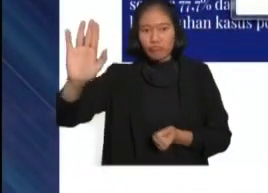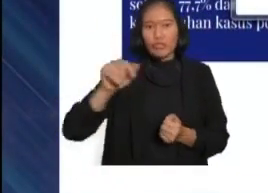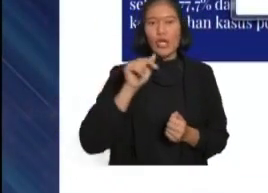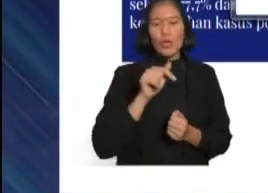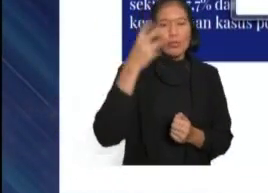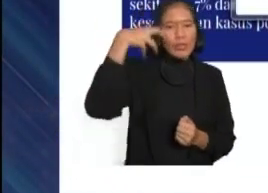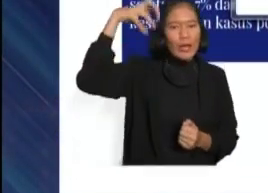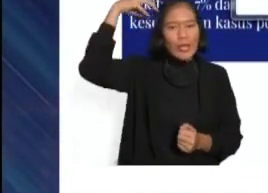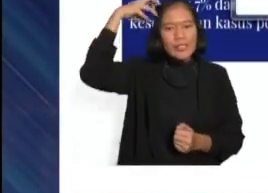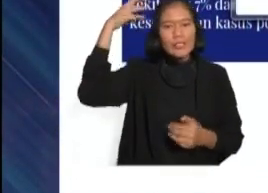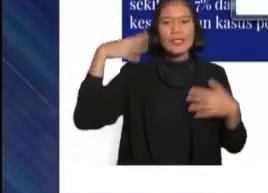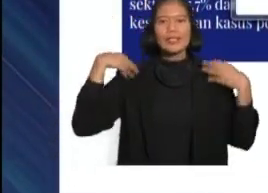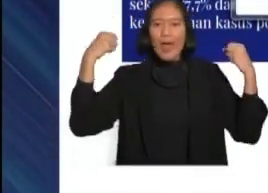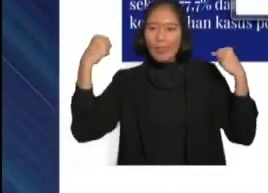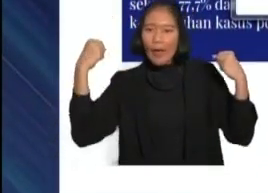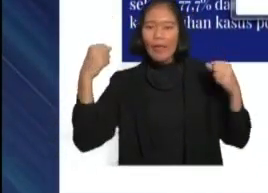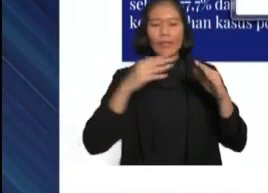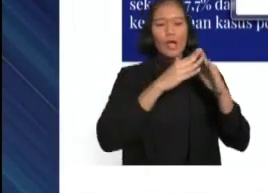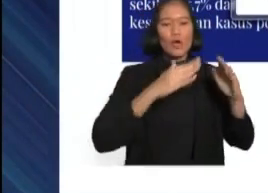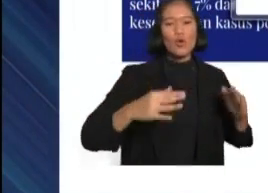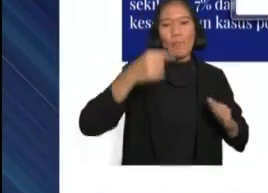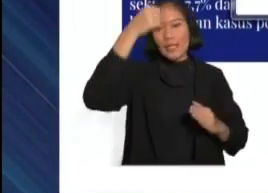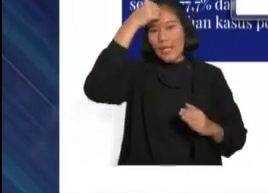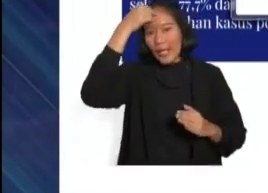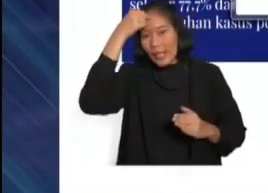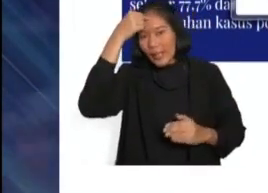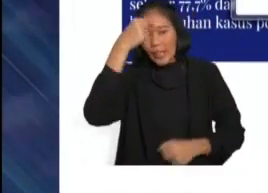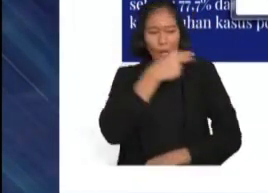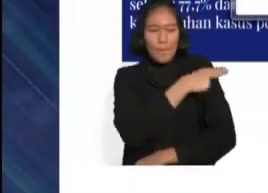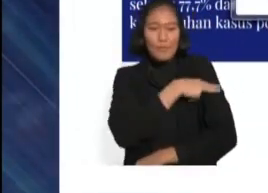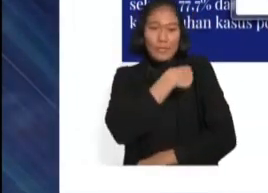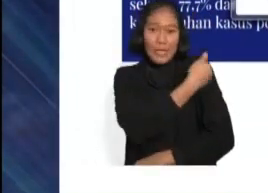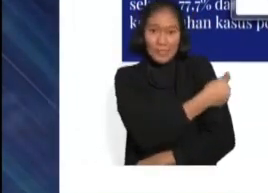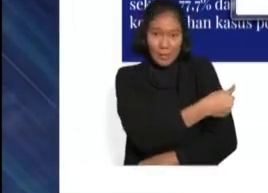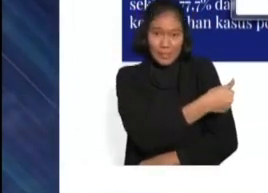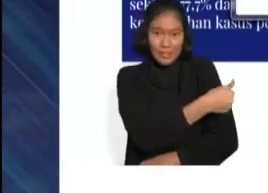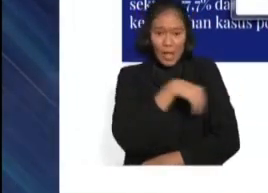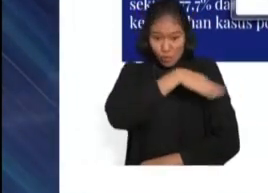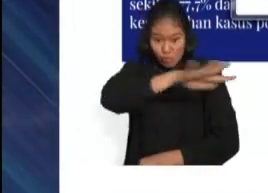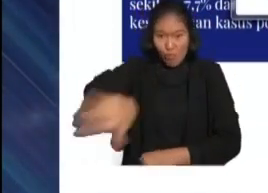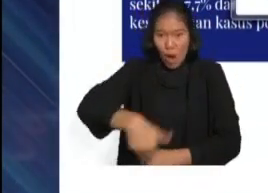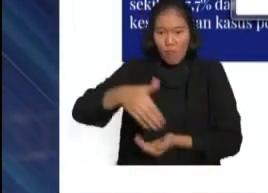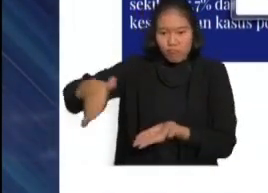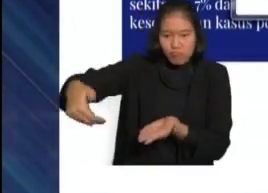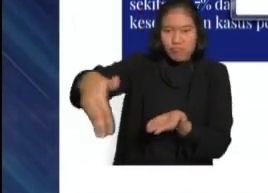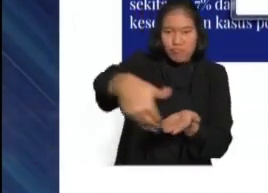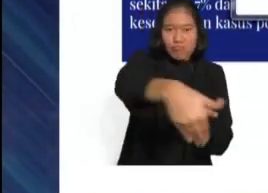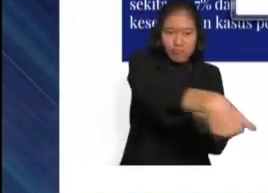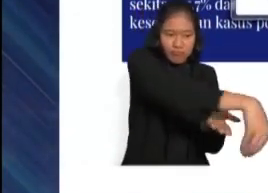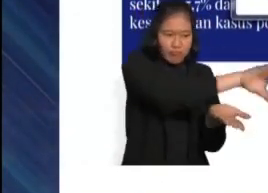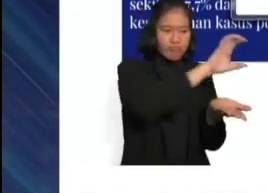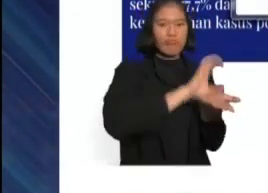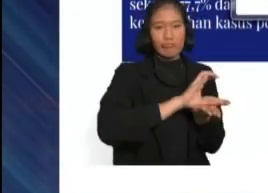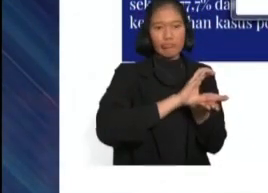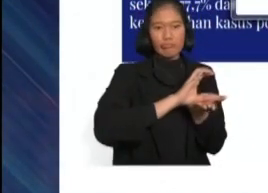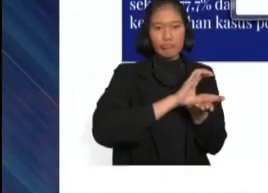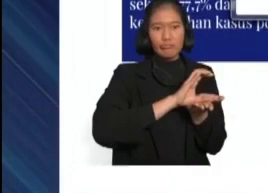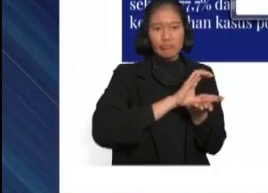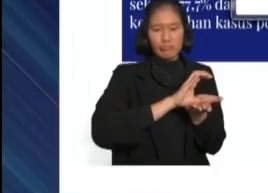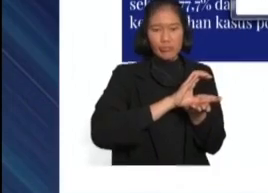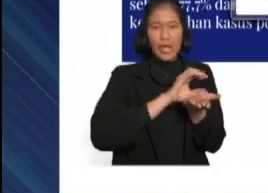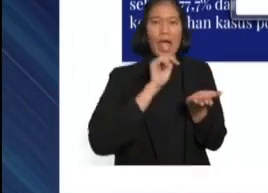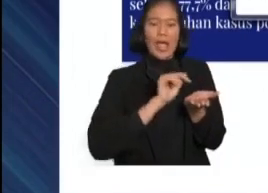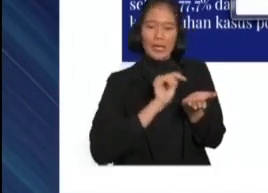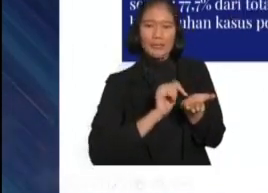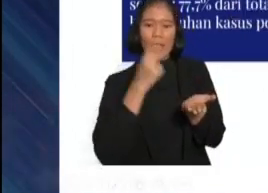dinas kesehatan dari rumah sakit dari Puskesmas kalau kita kumpulkan maka dari itu kita akan bisa